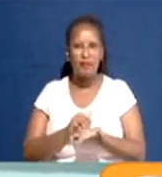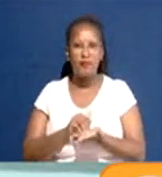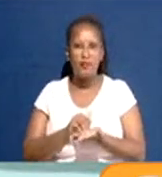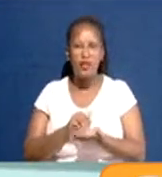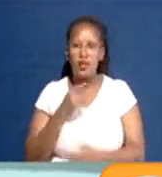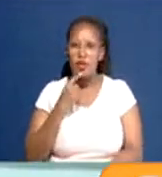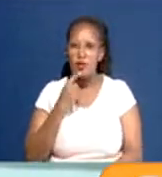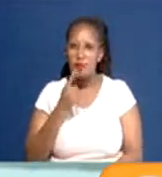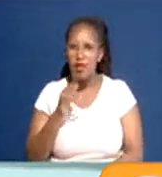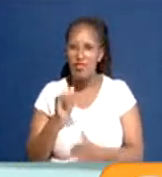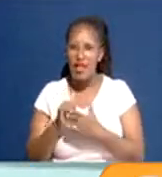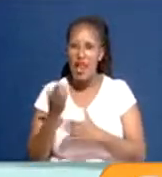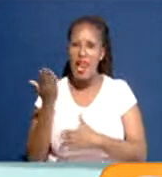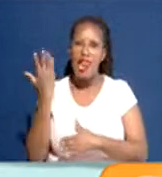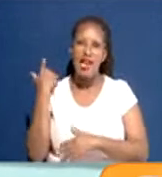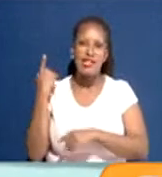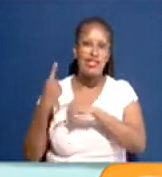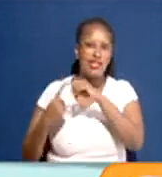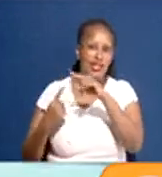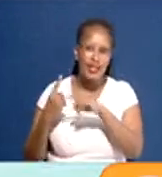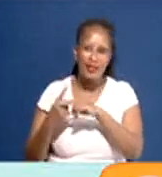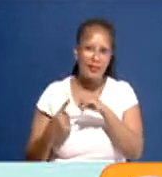kwamba mwaka uliopita